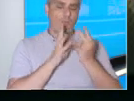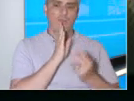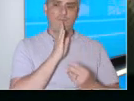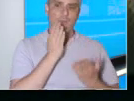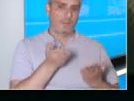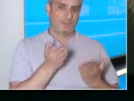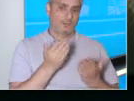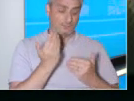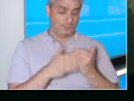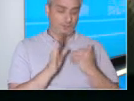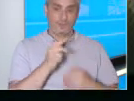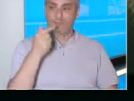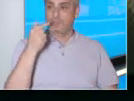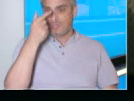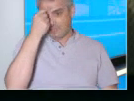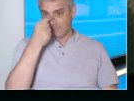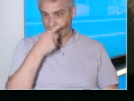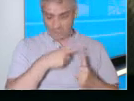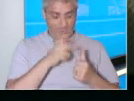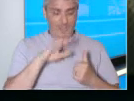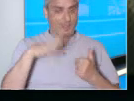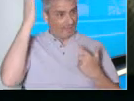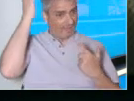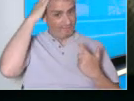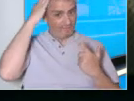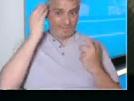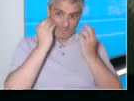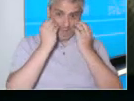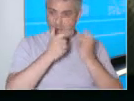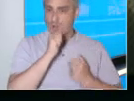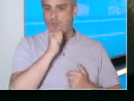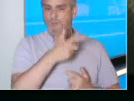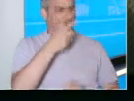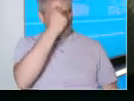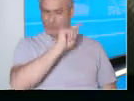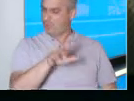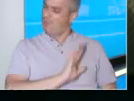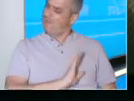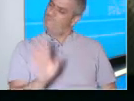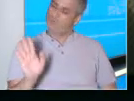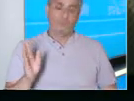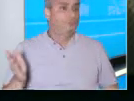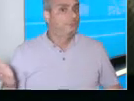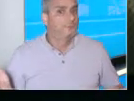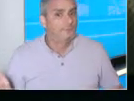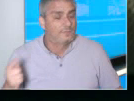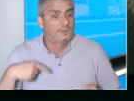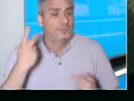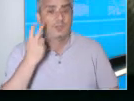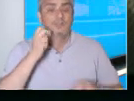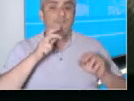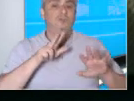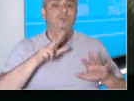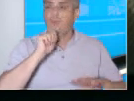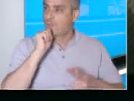הדבר הזה. בסופו של דבר, גם גדעון, גם נפתלי, לא רוצים. גדעון לא יבוא, לא, אנחנו כבר רואים את זה. אבל הם גם לא רוצים, אבל הם גם